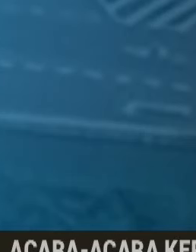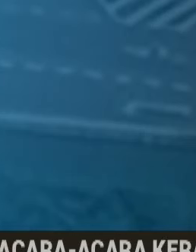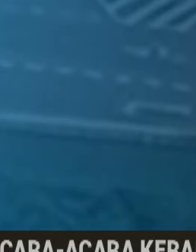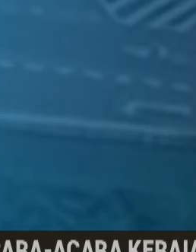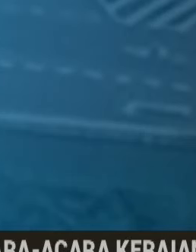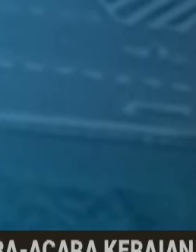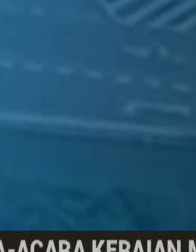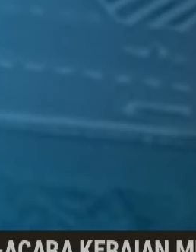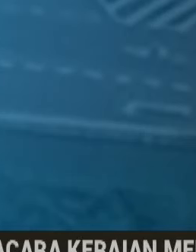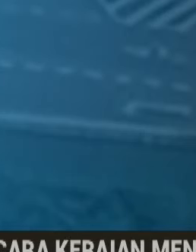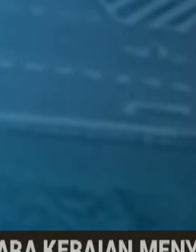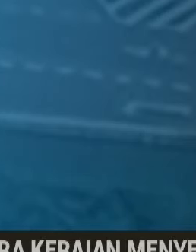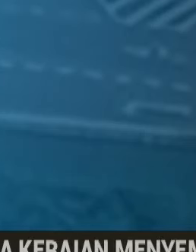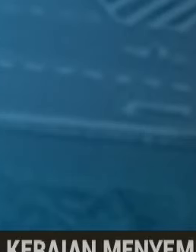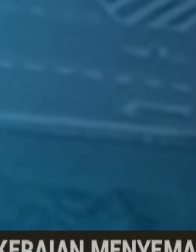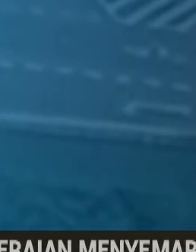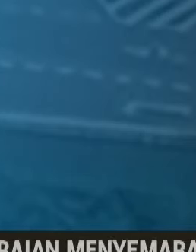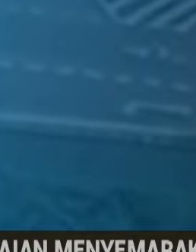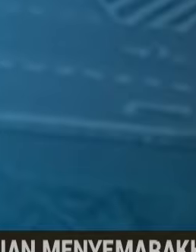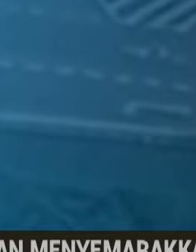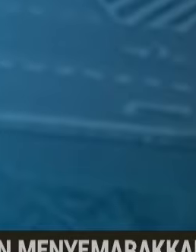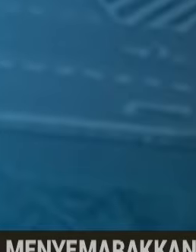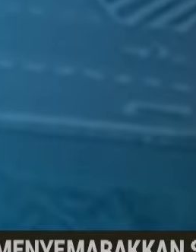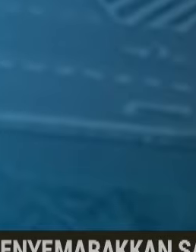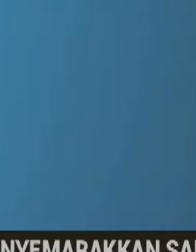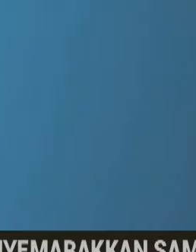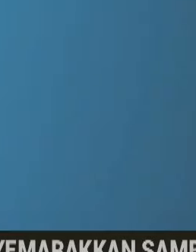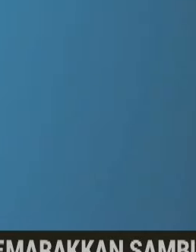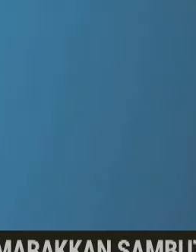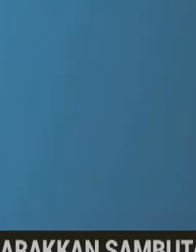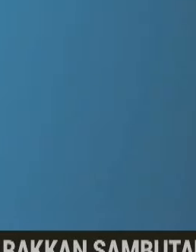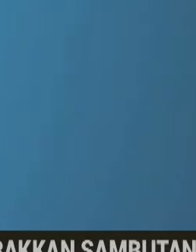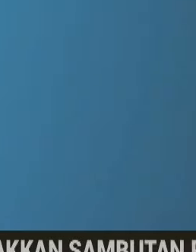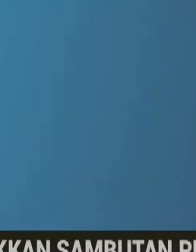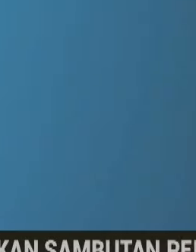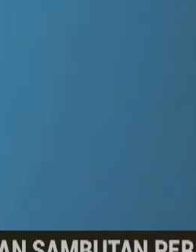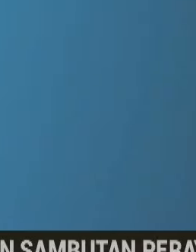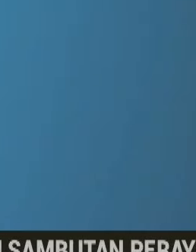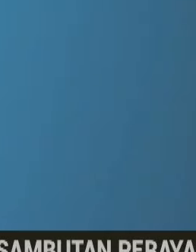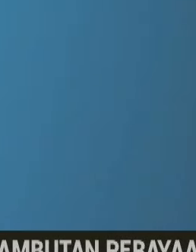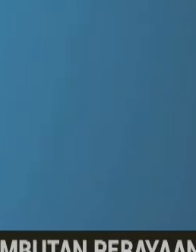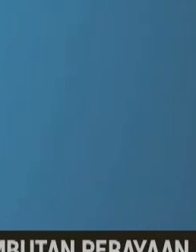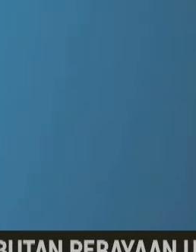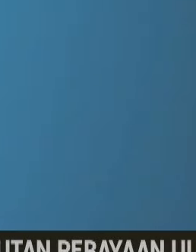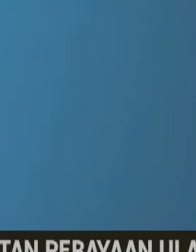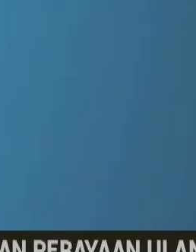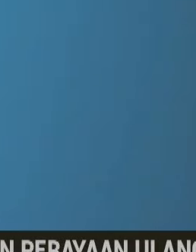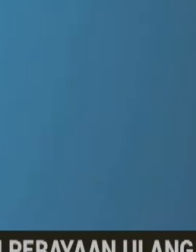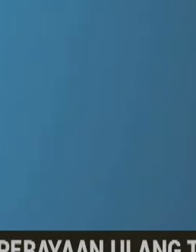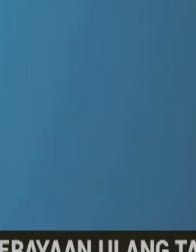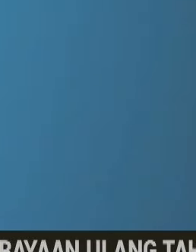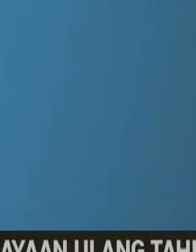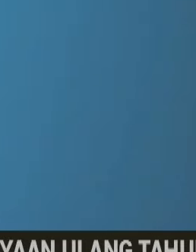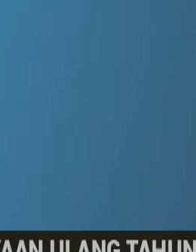sensor dan tiang lampu isyarat dilaksanakan. Sementara itu, sebahagian jalan berhampiran